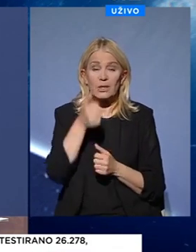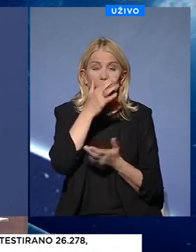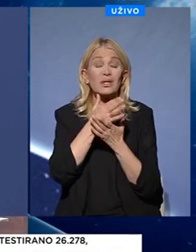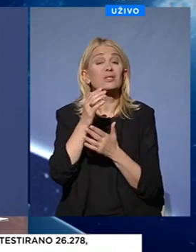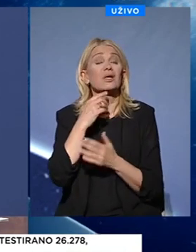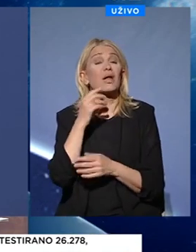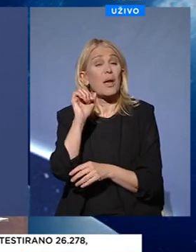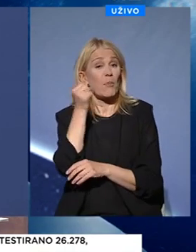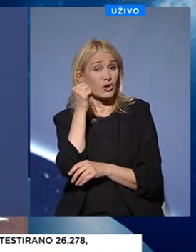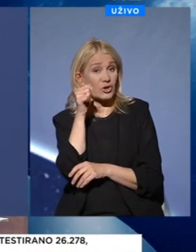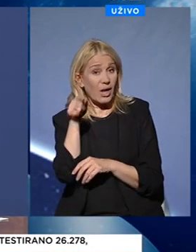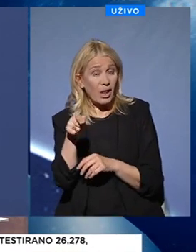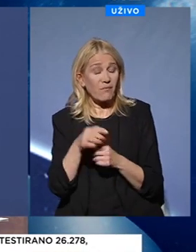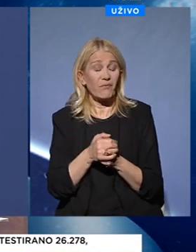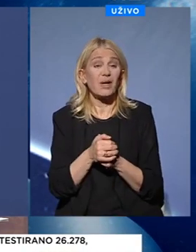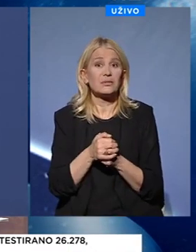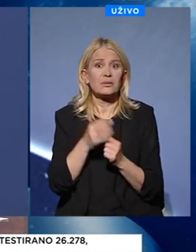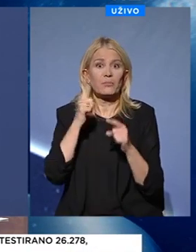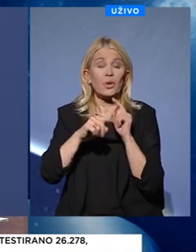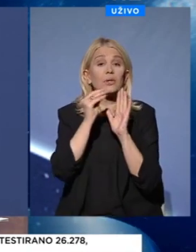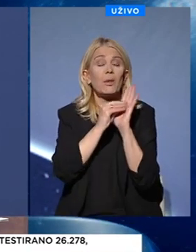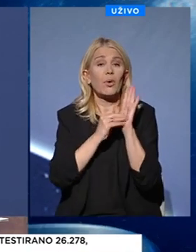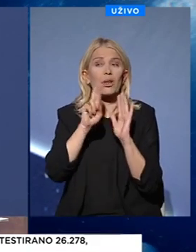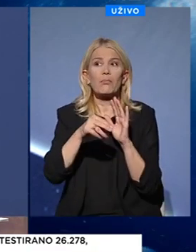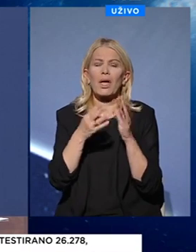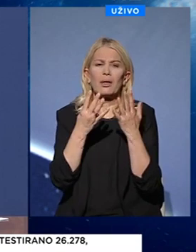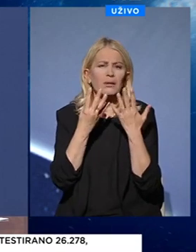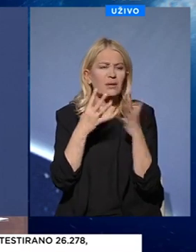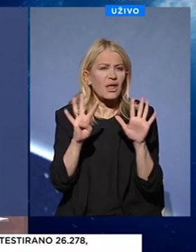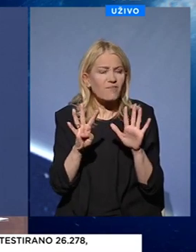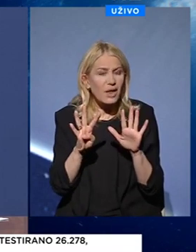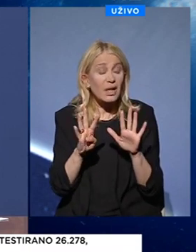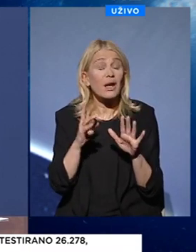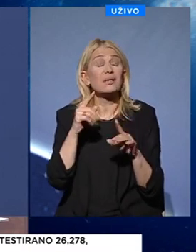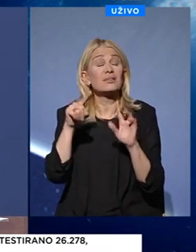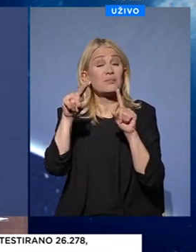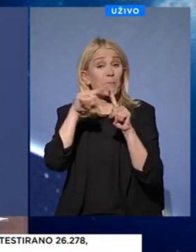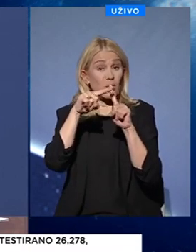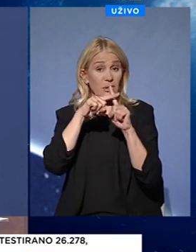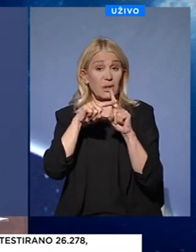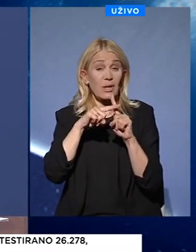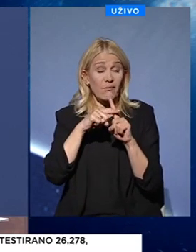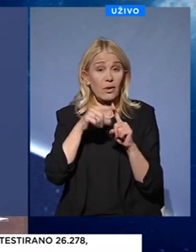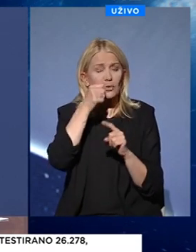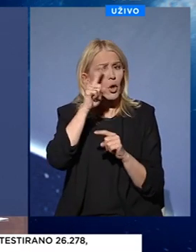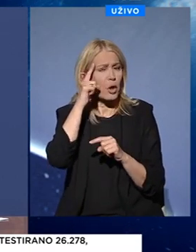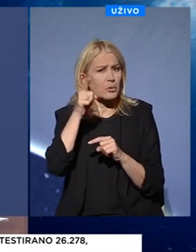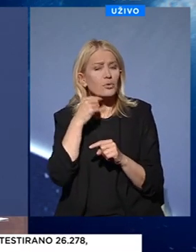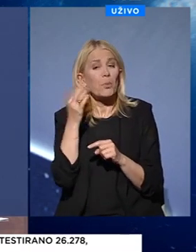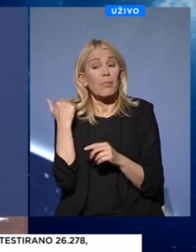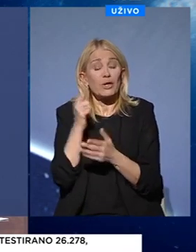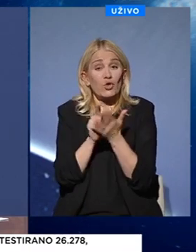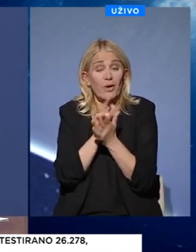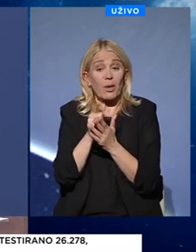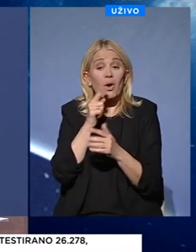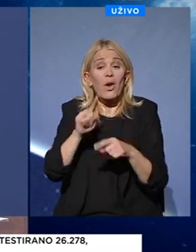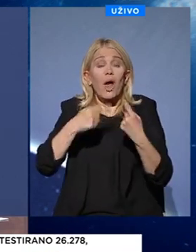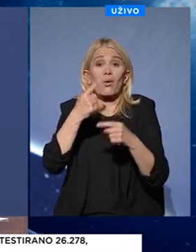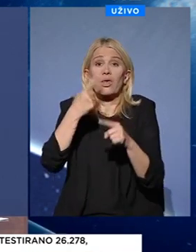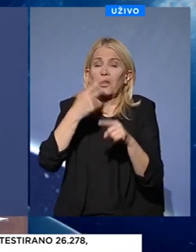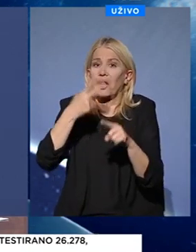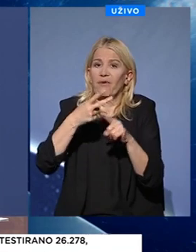Požarevca, po poslednjem podatku ima 19 pozitivnih, što ne znači da umeđu vremenu ili u narednih sat dva,